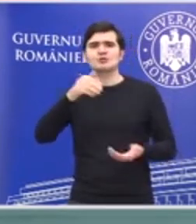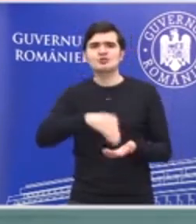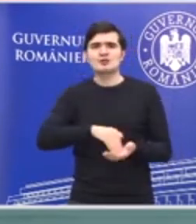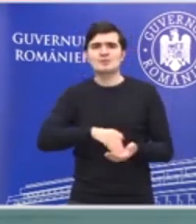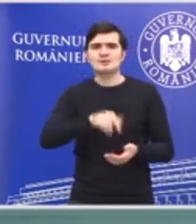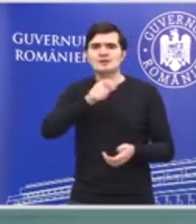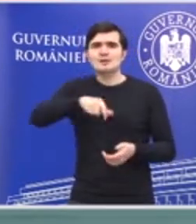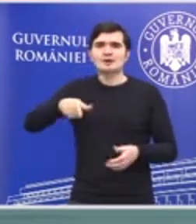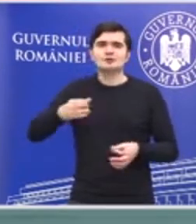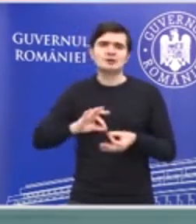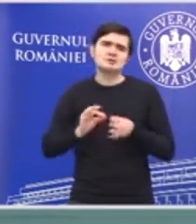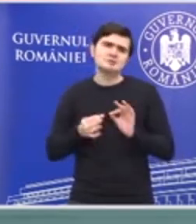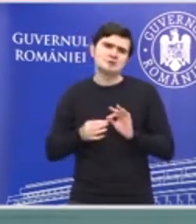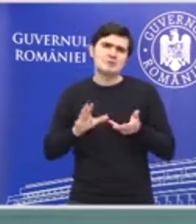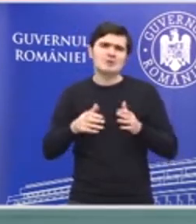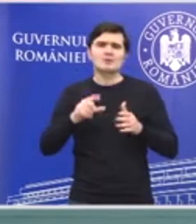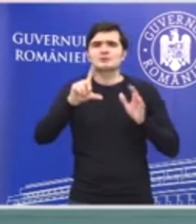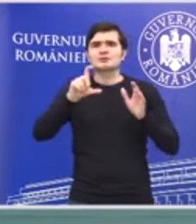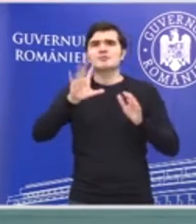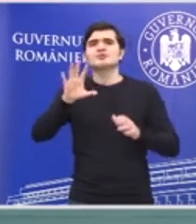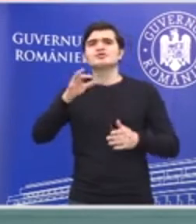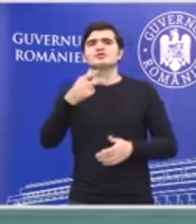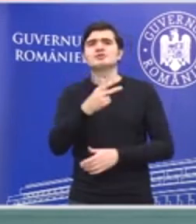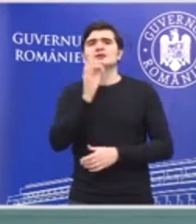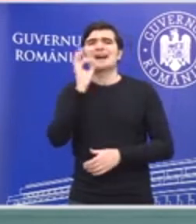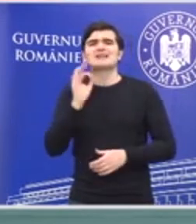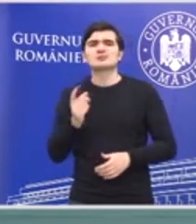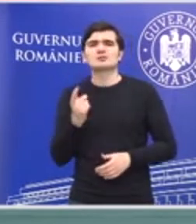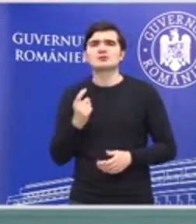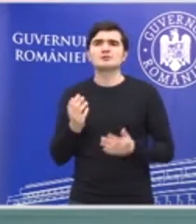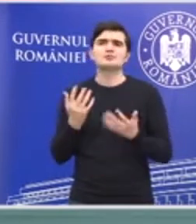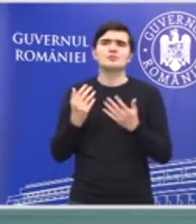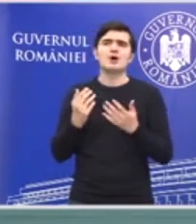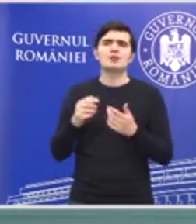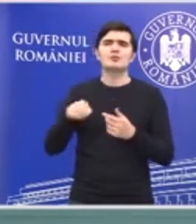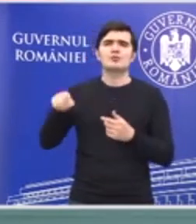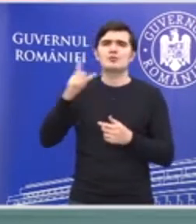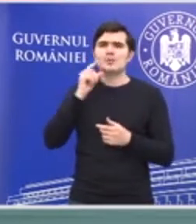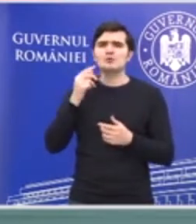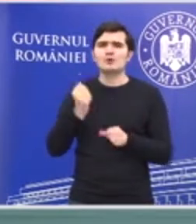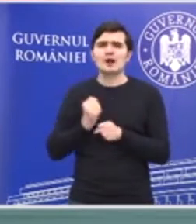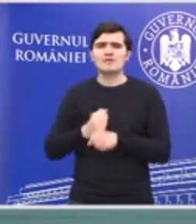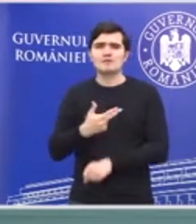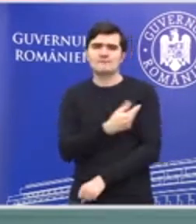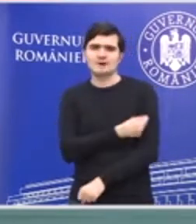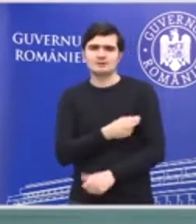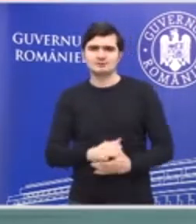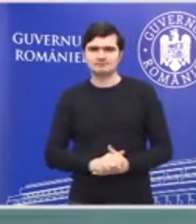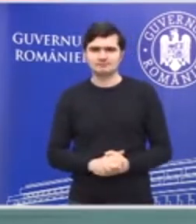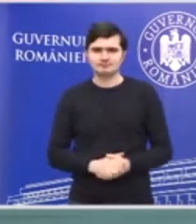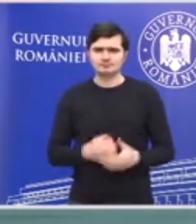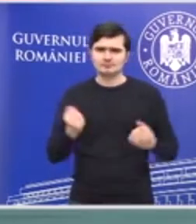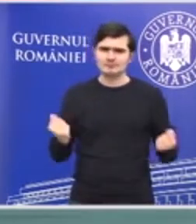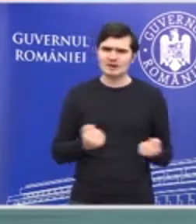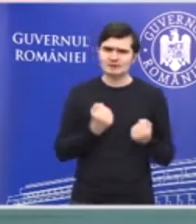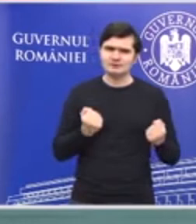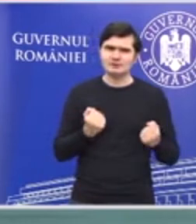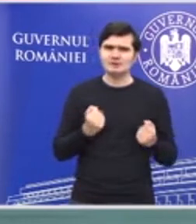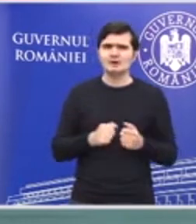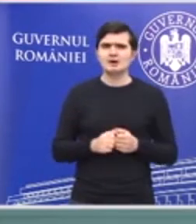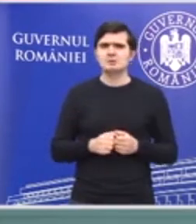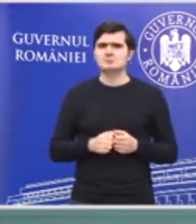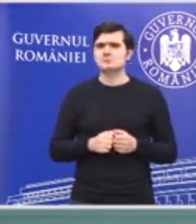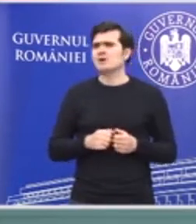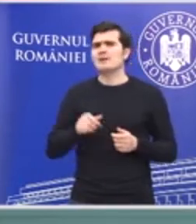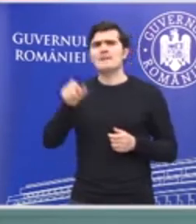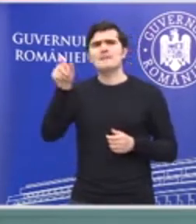ce reprezintă aproximativ 75% din numărul celor vaccinați. Activitățile, persoanele care fac